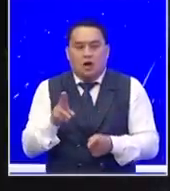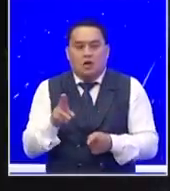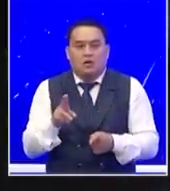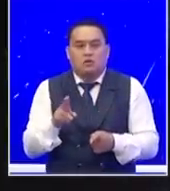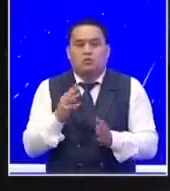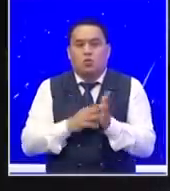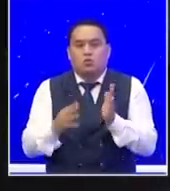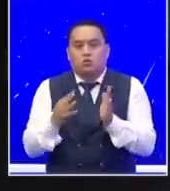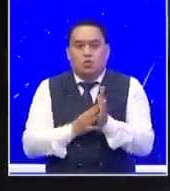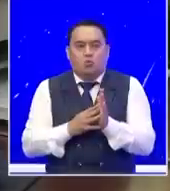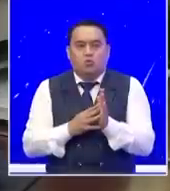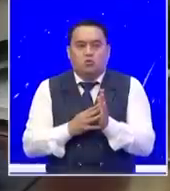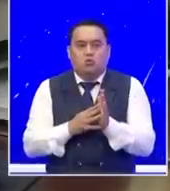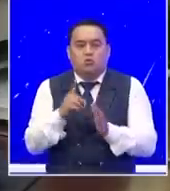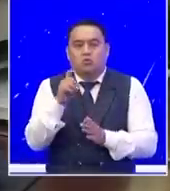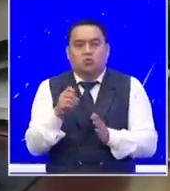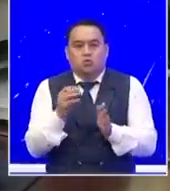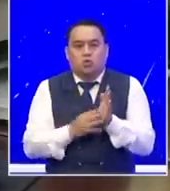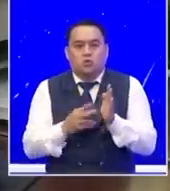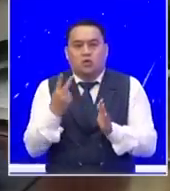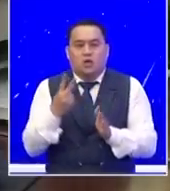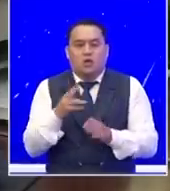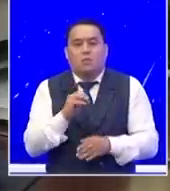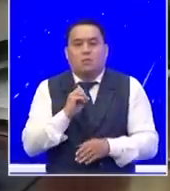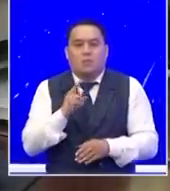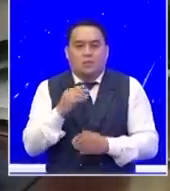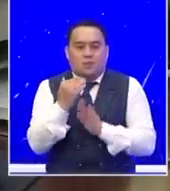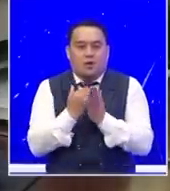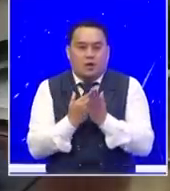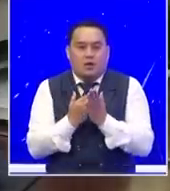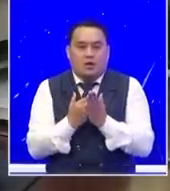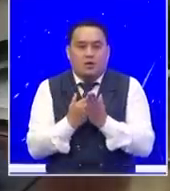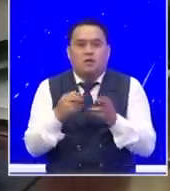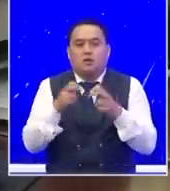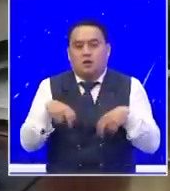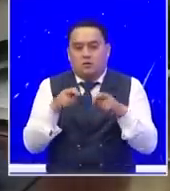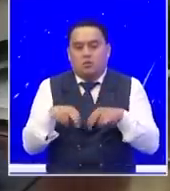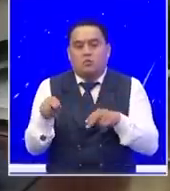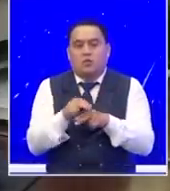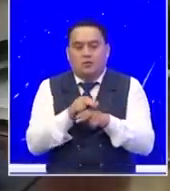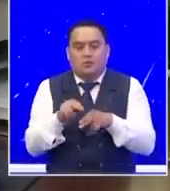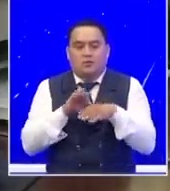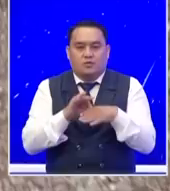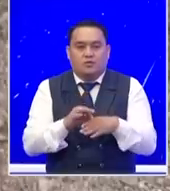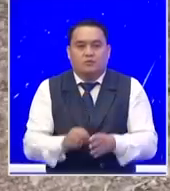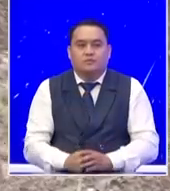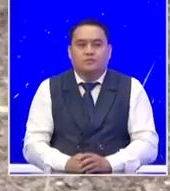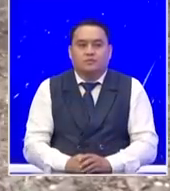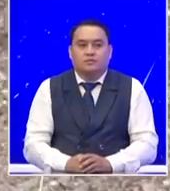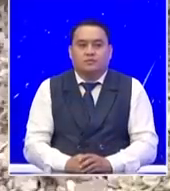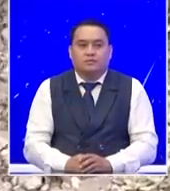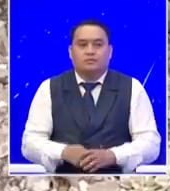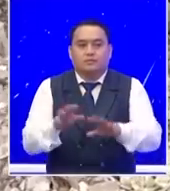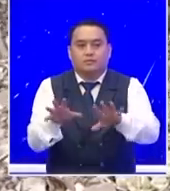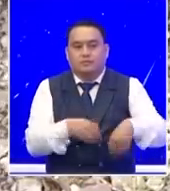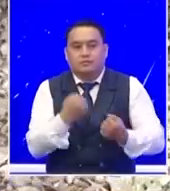кодексінің 99 және 192 баптары бойынша алдын ала тергеу жұмыстары жалғасуда. Күдікті қолды